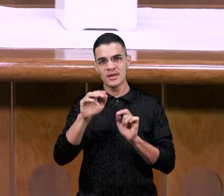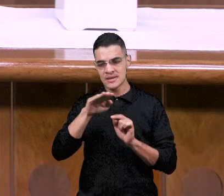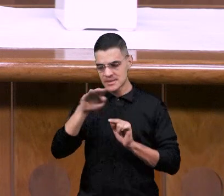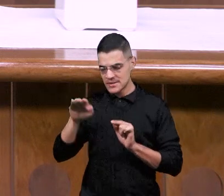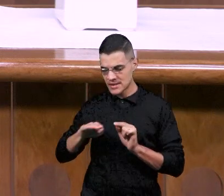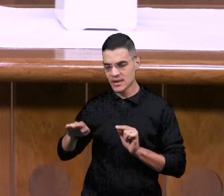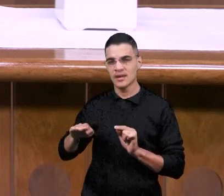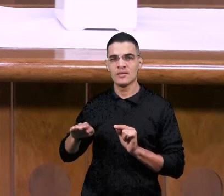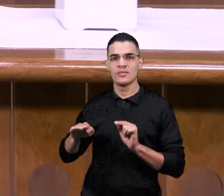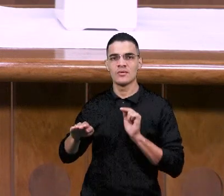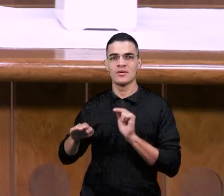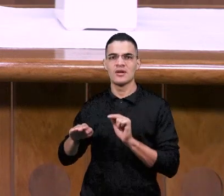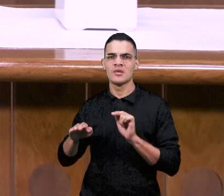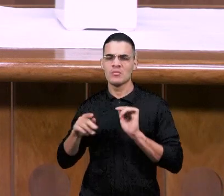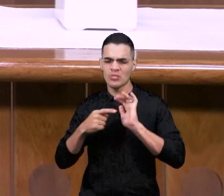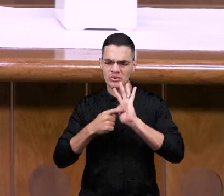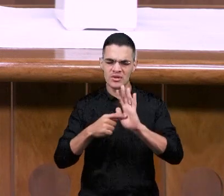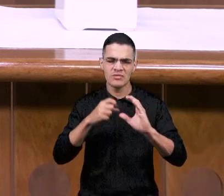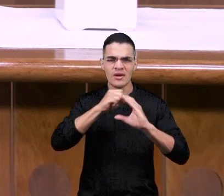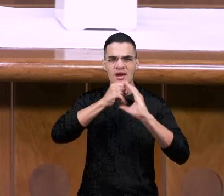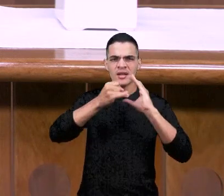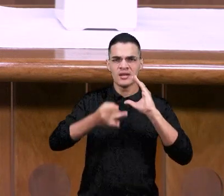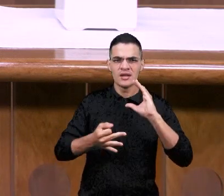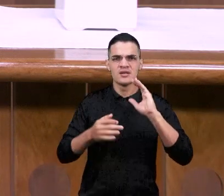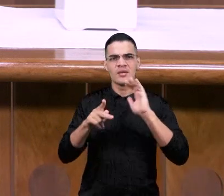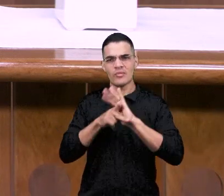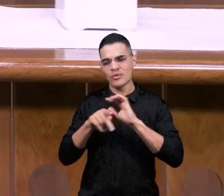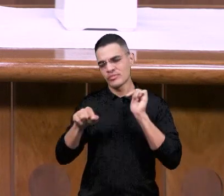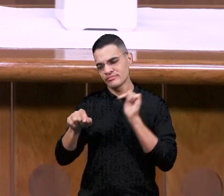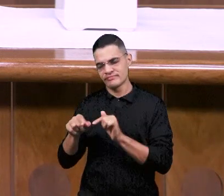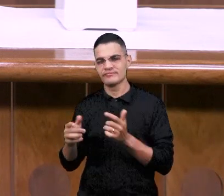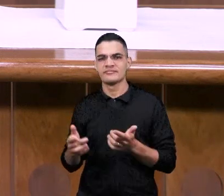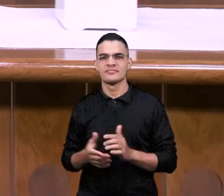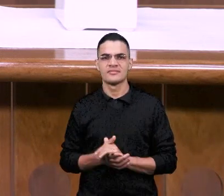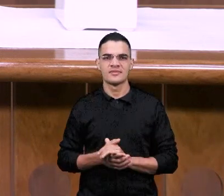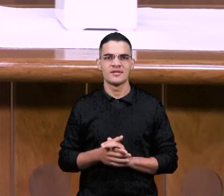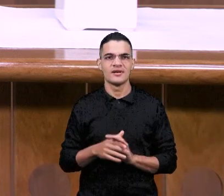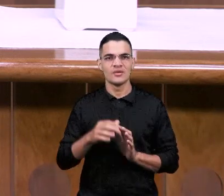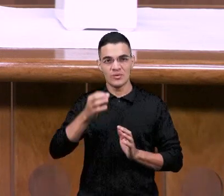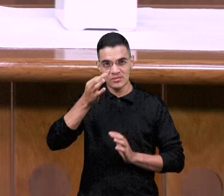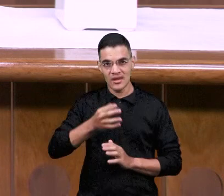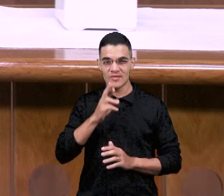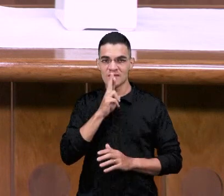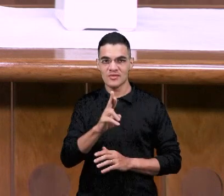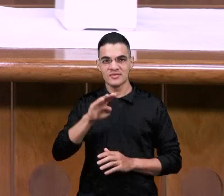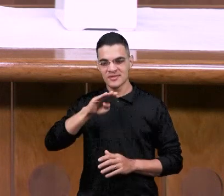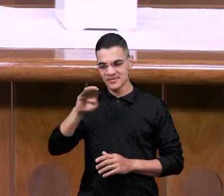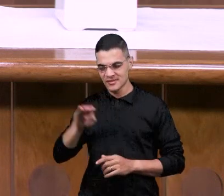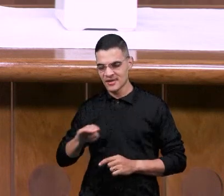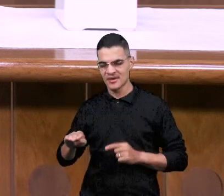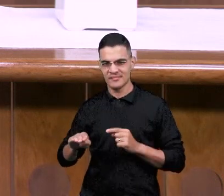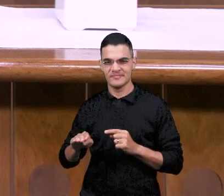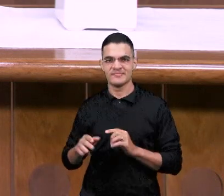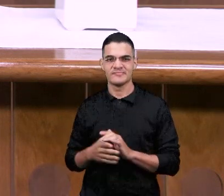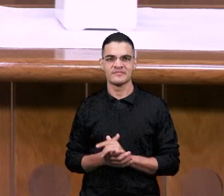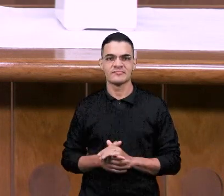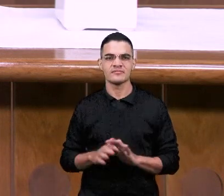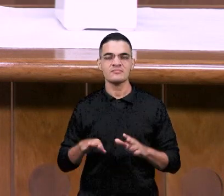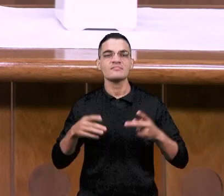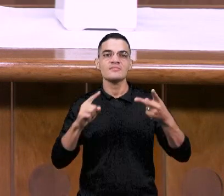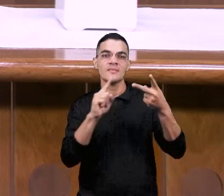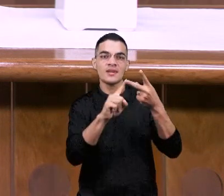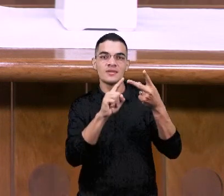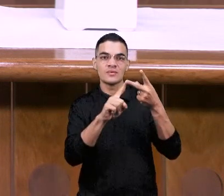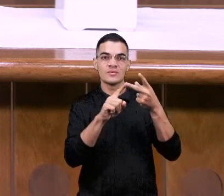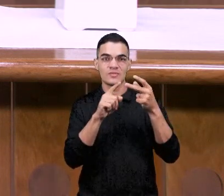de Zachée, et en parlant d'autres aspects liés à Zachée. Donc, Zachée est la réponse à notre question. Passons